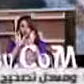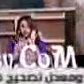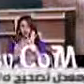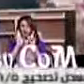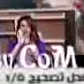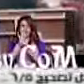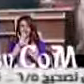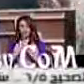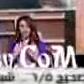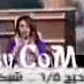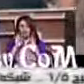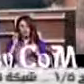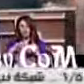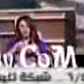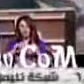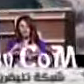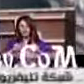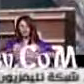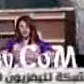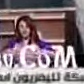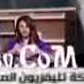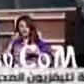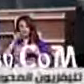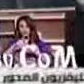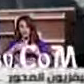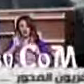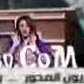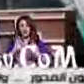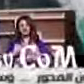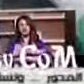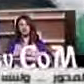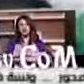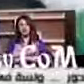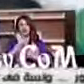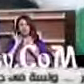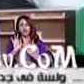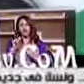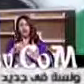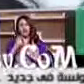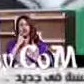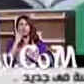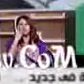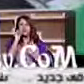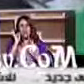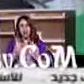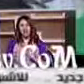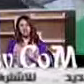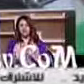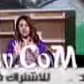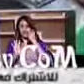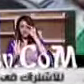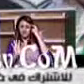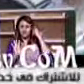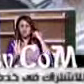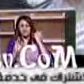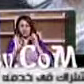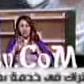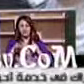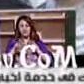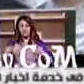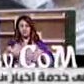الصندوق لحد النهايه لا للعنف 306 كلنا وطن واحد وكلنا ابناء بلد واحده واليخسر الاول هو هيبقى